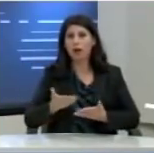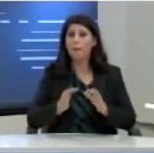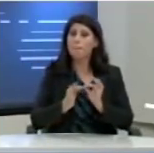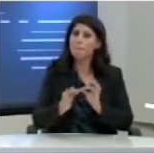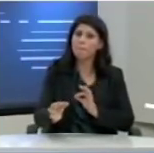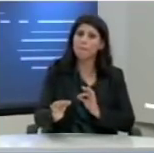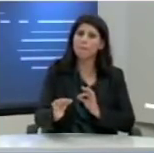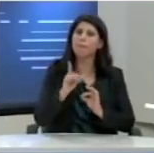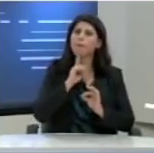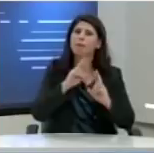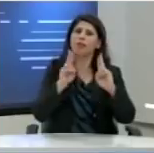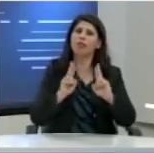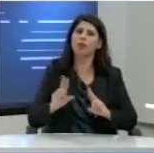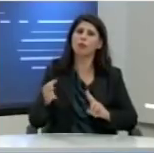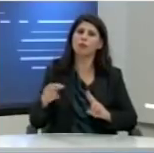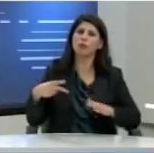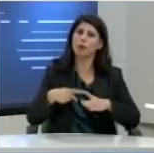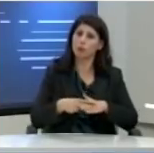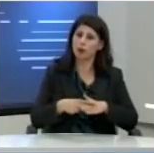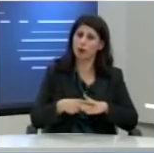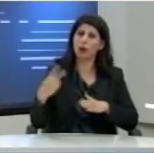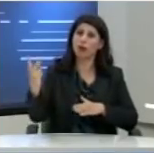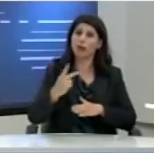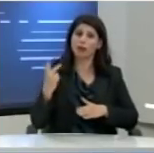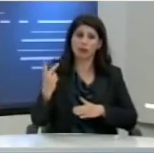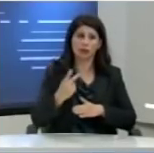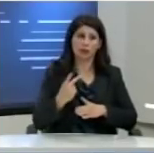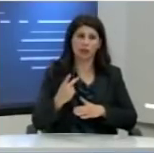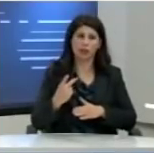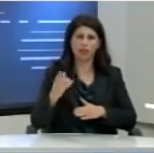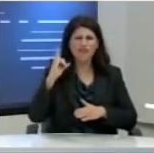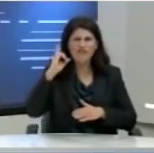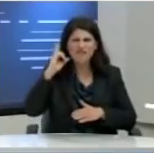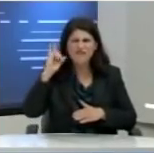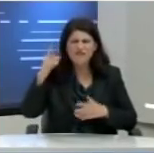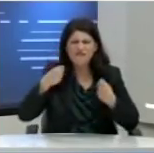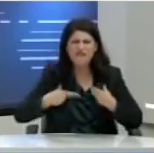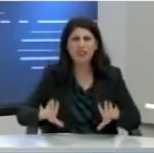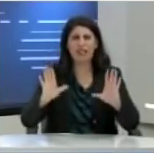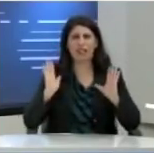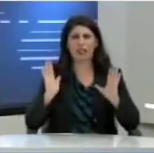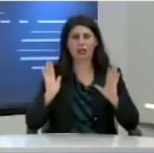μέτρα τύπου Διεθνούς Νομισματικού Ταμείου, κοινωνικής φρίκης. Εμείς